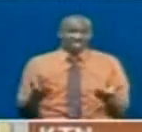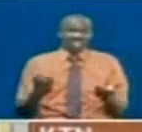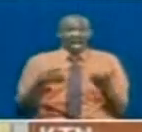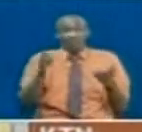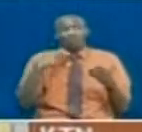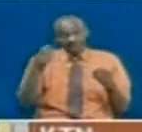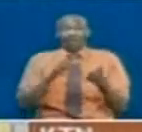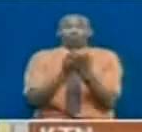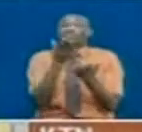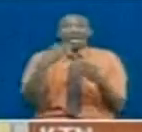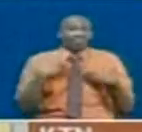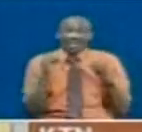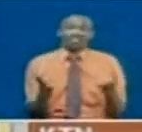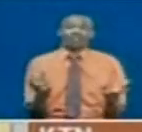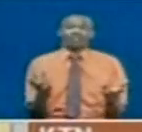writing material, you have no